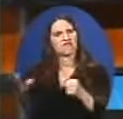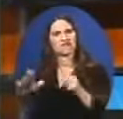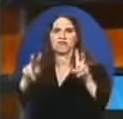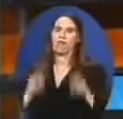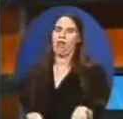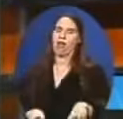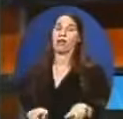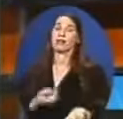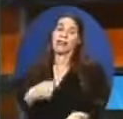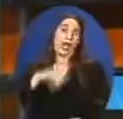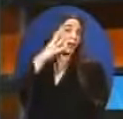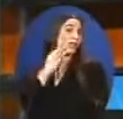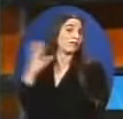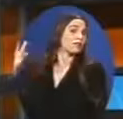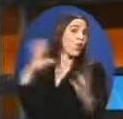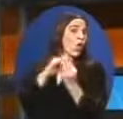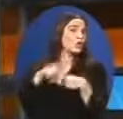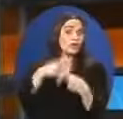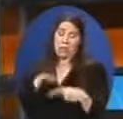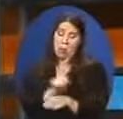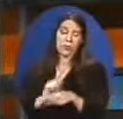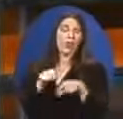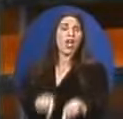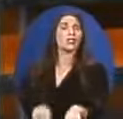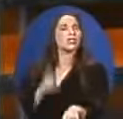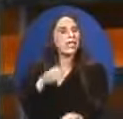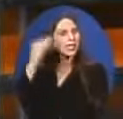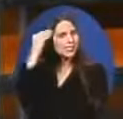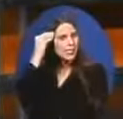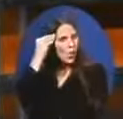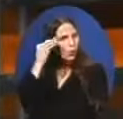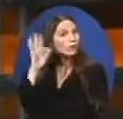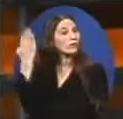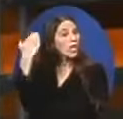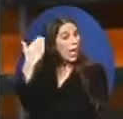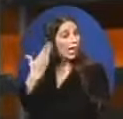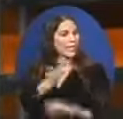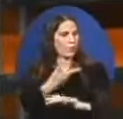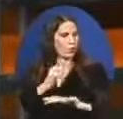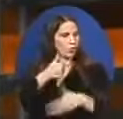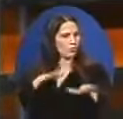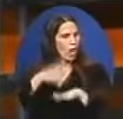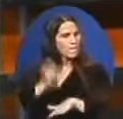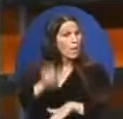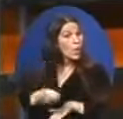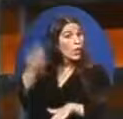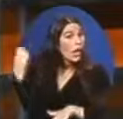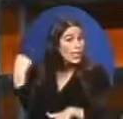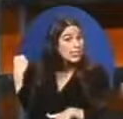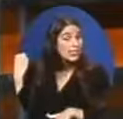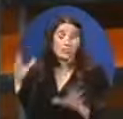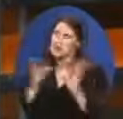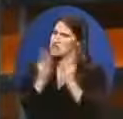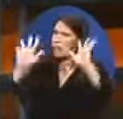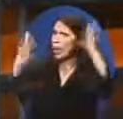ואנחנו כמובן נהנים מכך במשך כל השנים, וגם בתקופה הזאת צריך לזכור איך קיבלו את ראש הממשלה בקונגרס עם